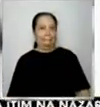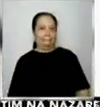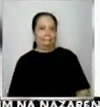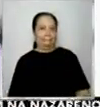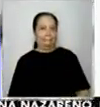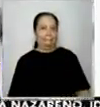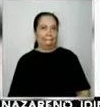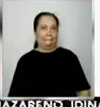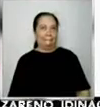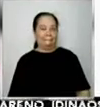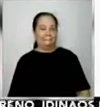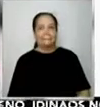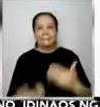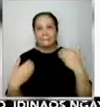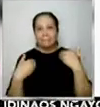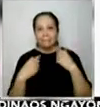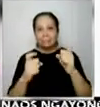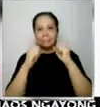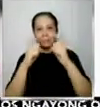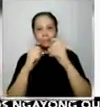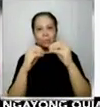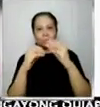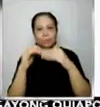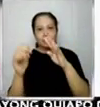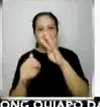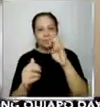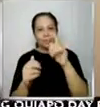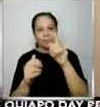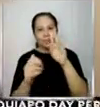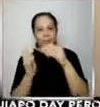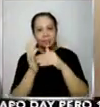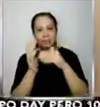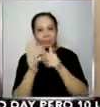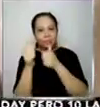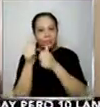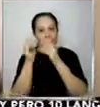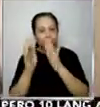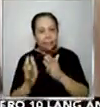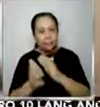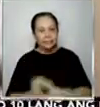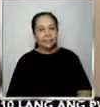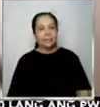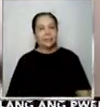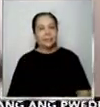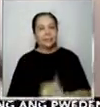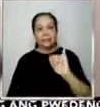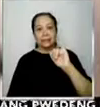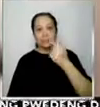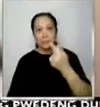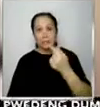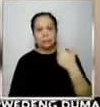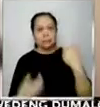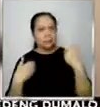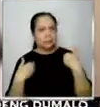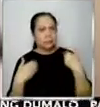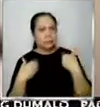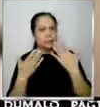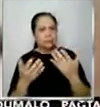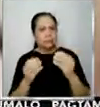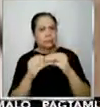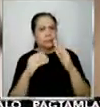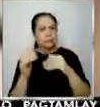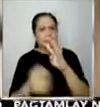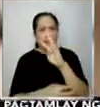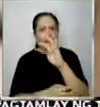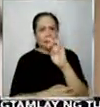Mayroon agad na mahigit 420,000 followers. Sa Instagram, mayroon na rin itong mahigit